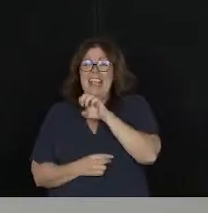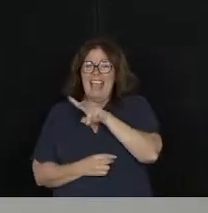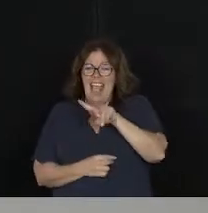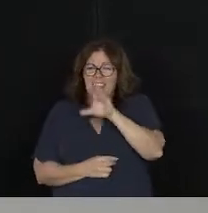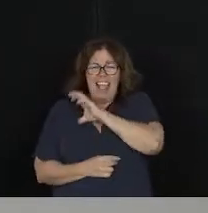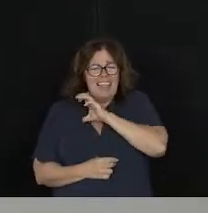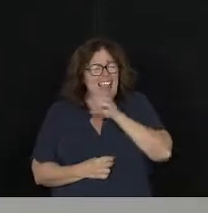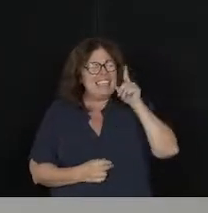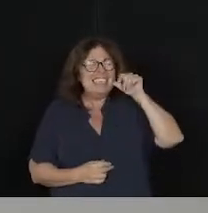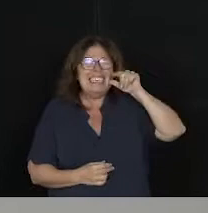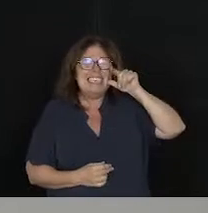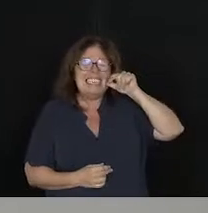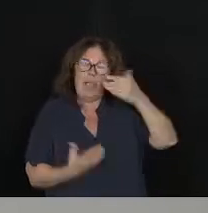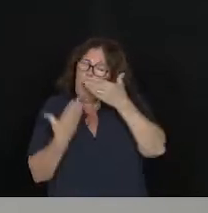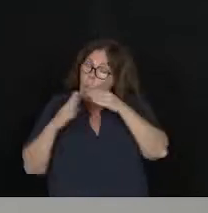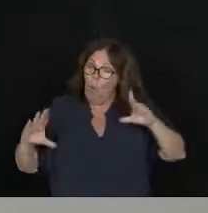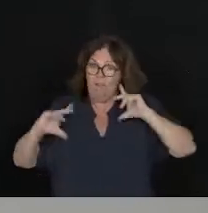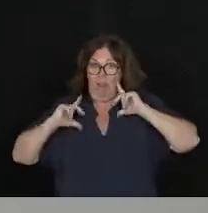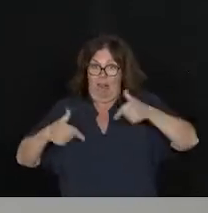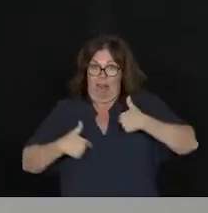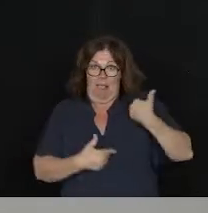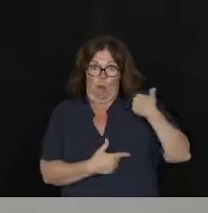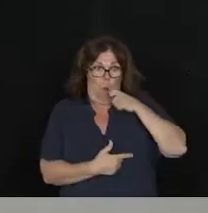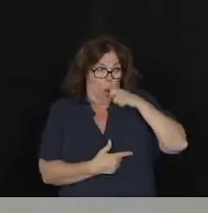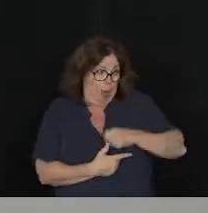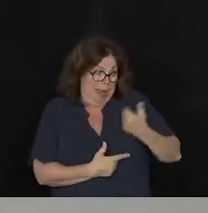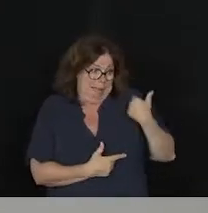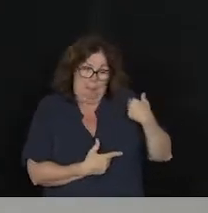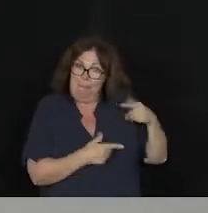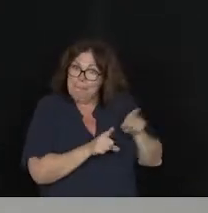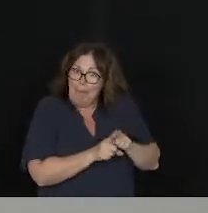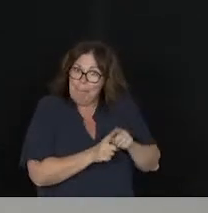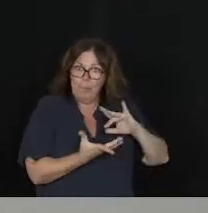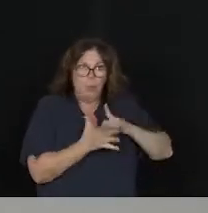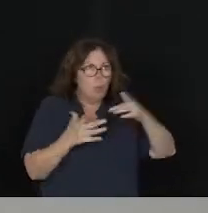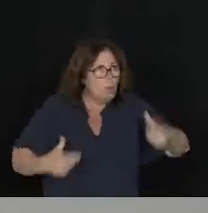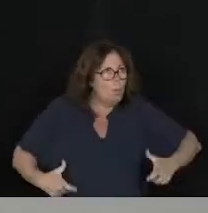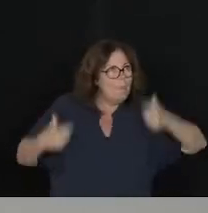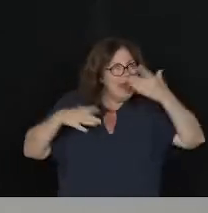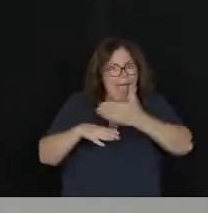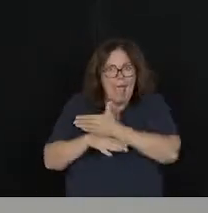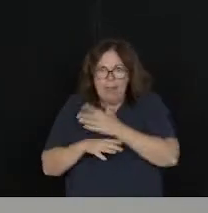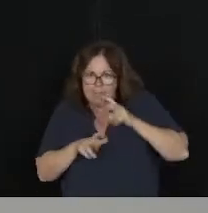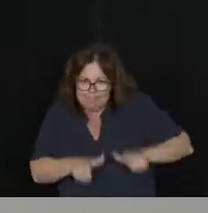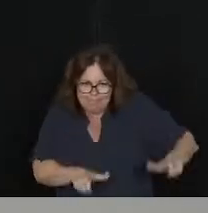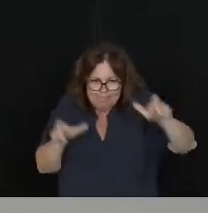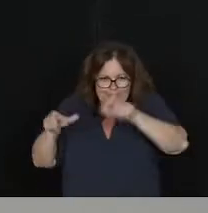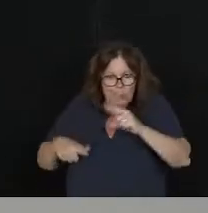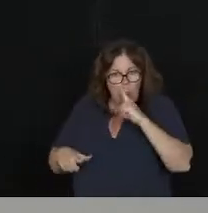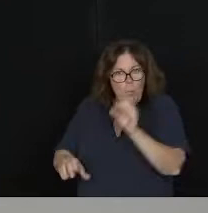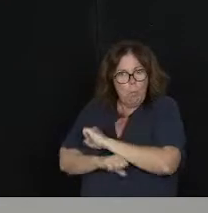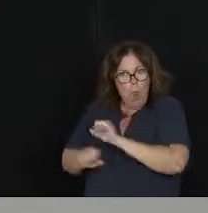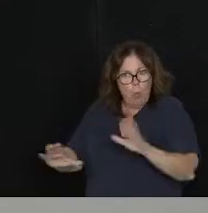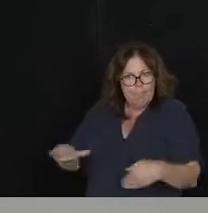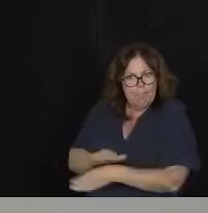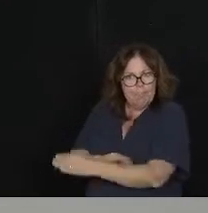effort logistique et de risques évidents, hein, inspection de tous les bâtiments pour exclure la présence d'engins explosifs, construction d'abris antiaériens